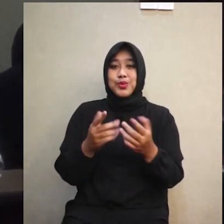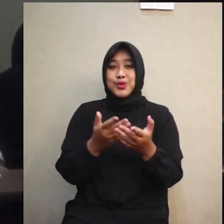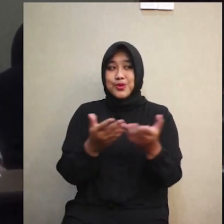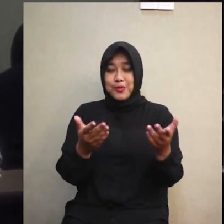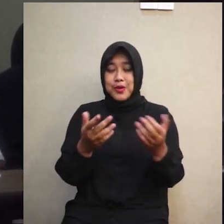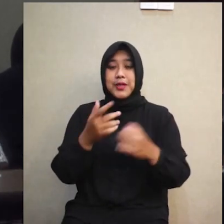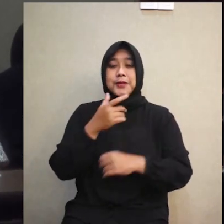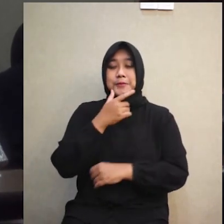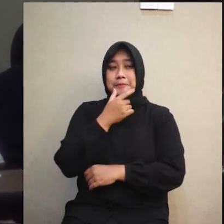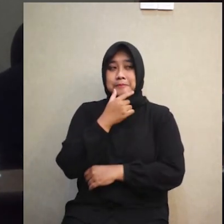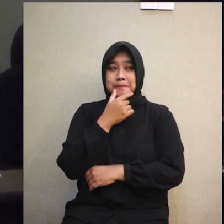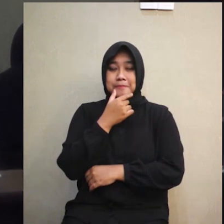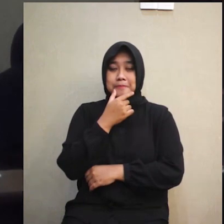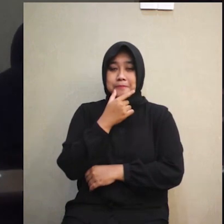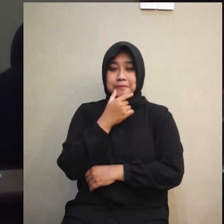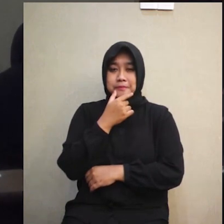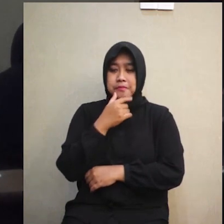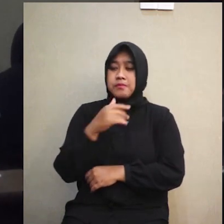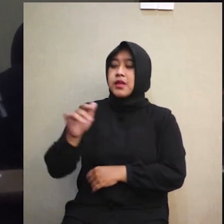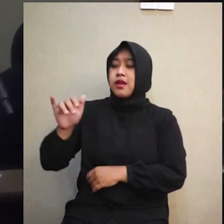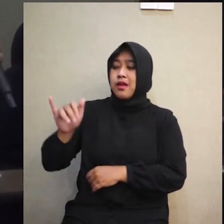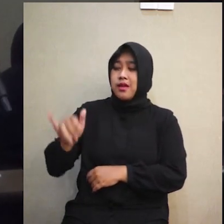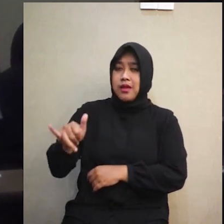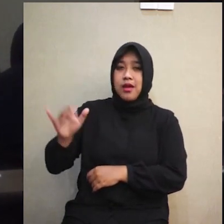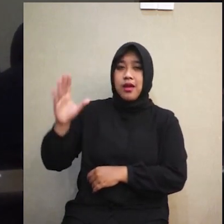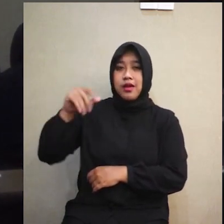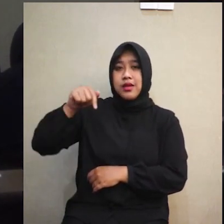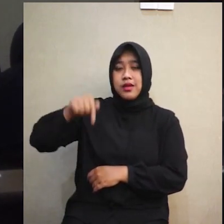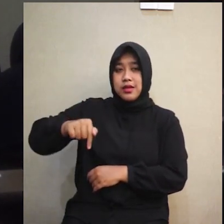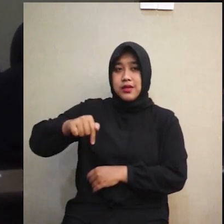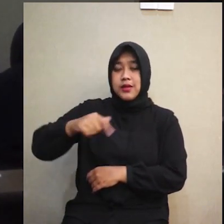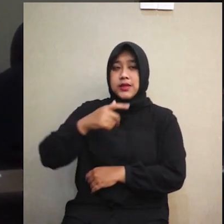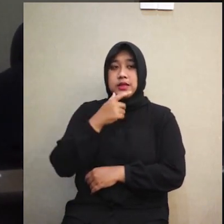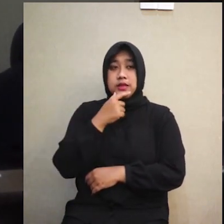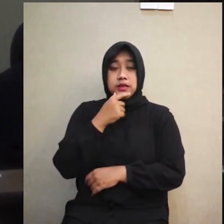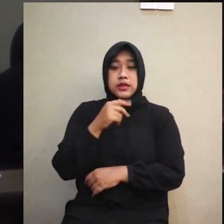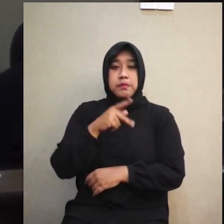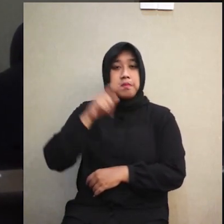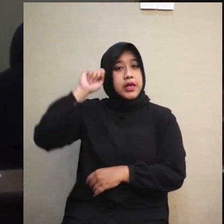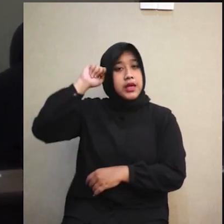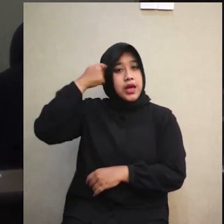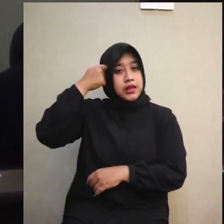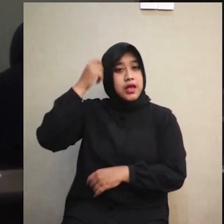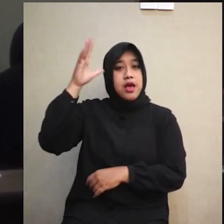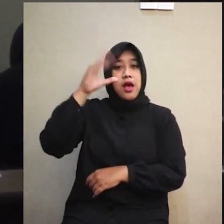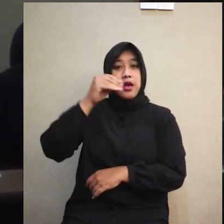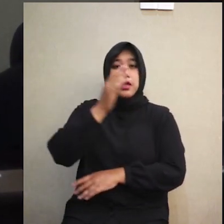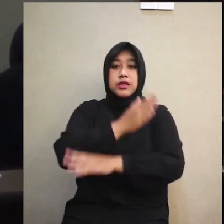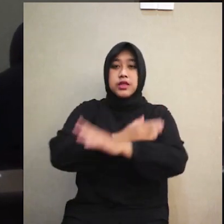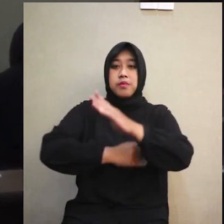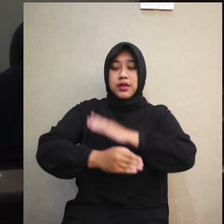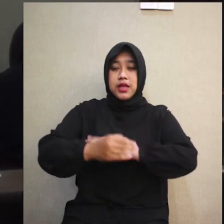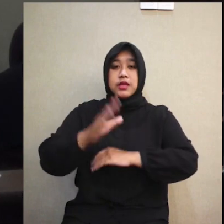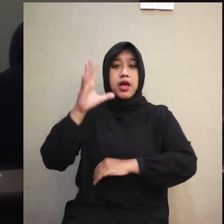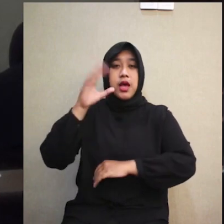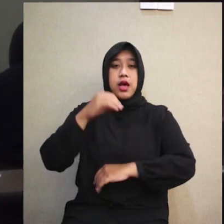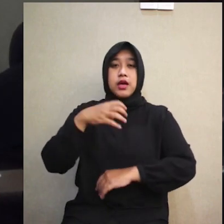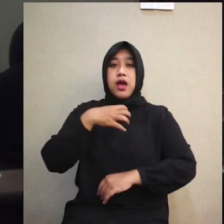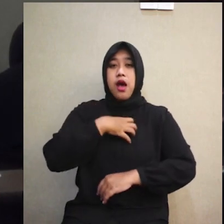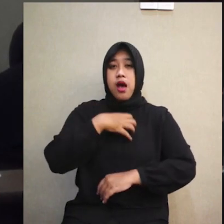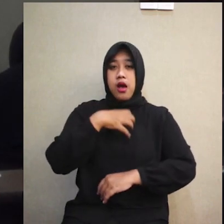jadi ya hari ini hari kita memperingati hari difabel dan juga hari Ham